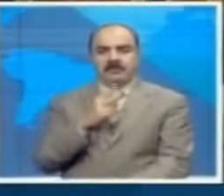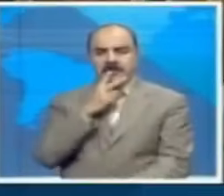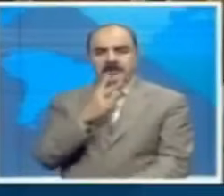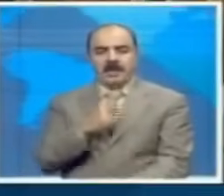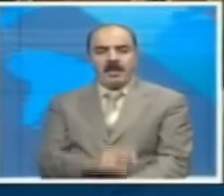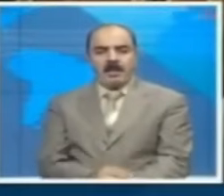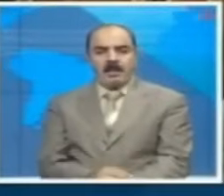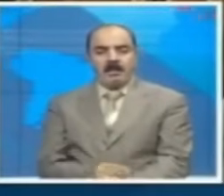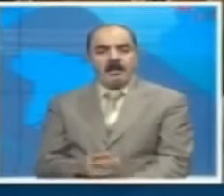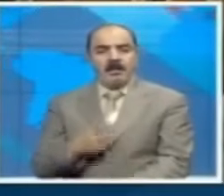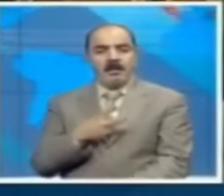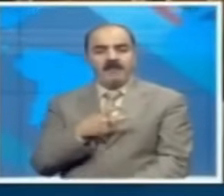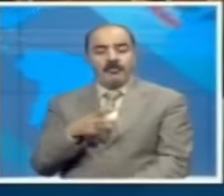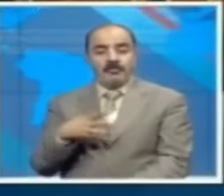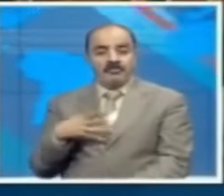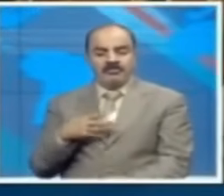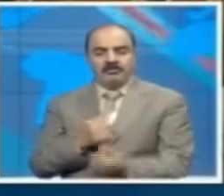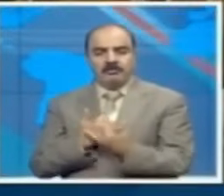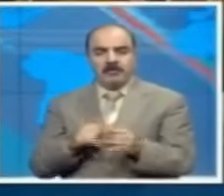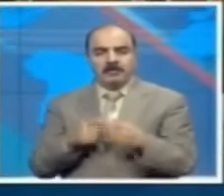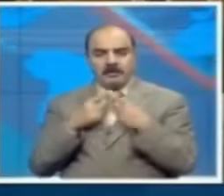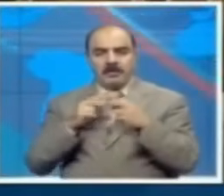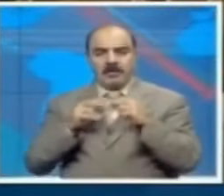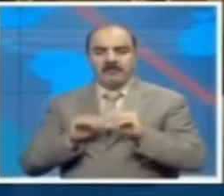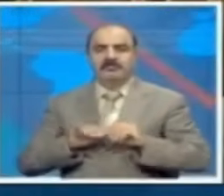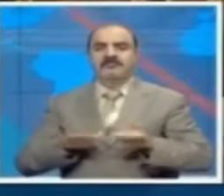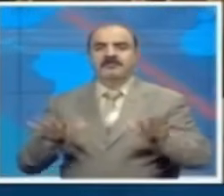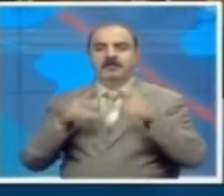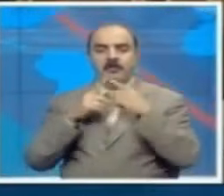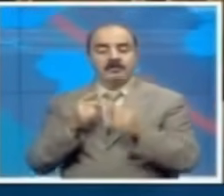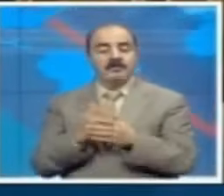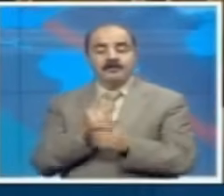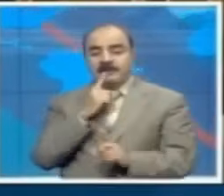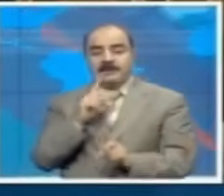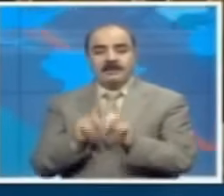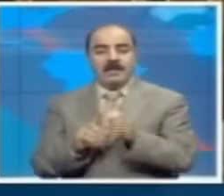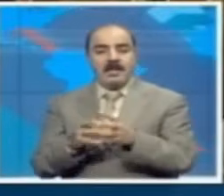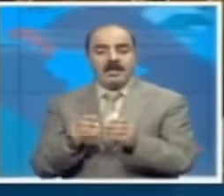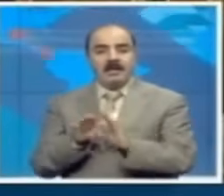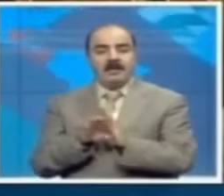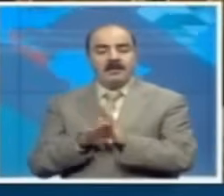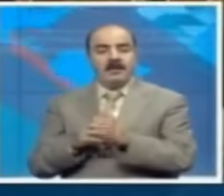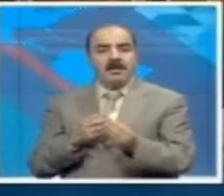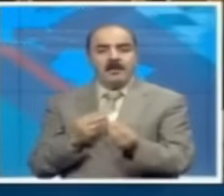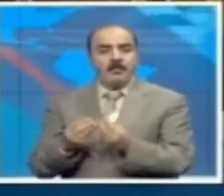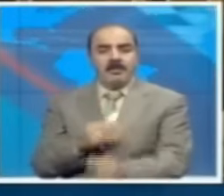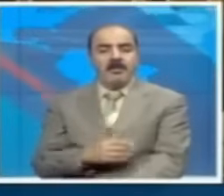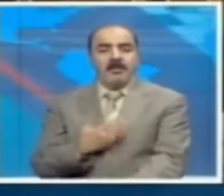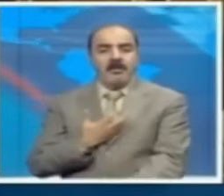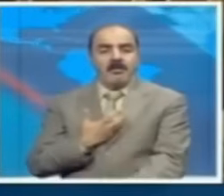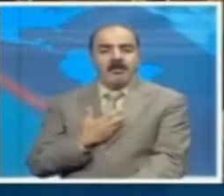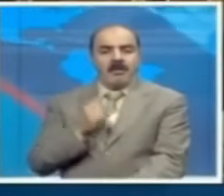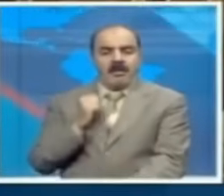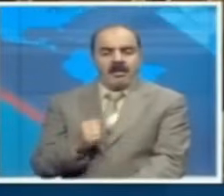عامين خلال العام الجديد 2024. وخلال كلمة زيلينسكي بمناسبة العام الجديد أكد